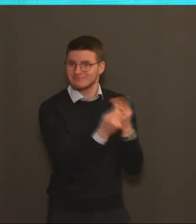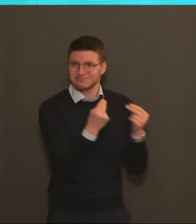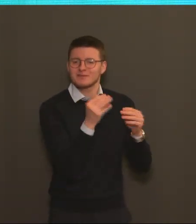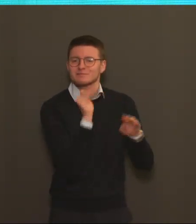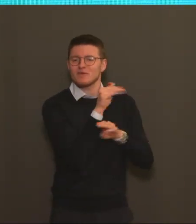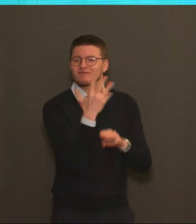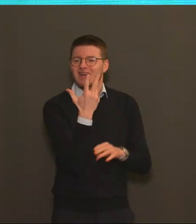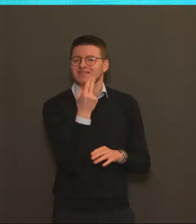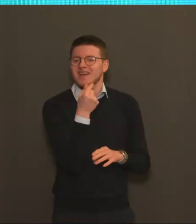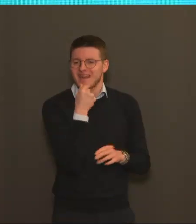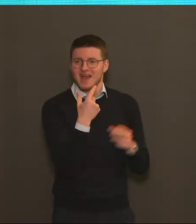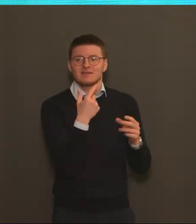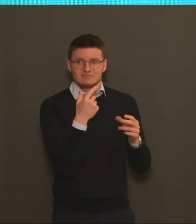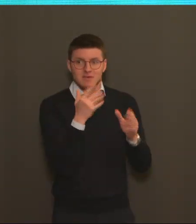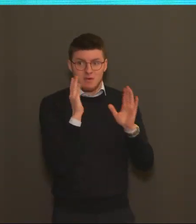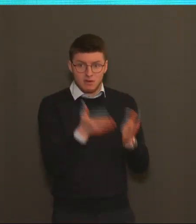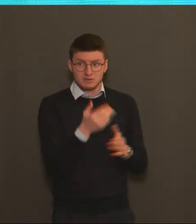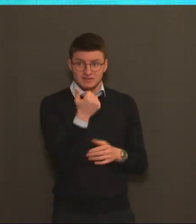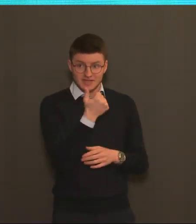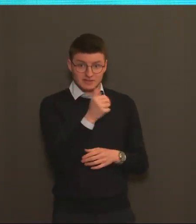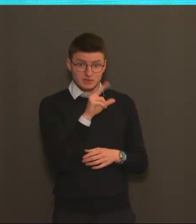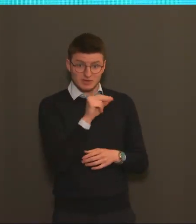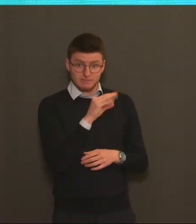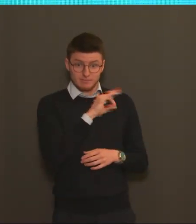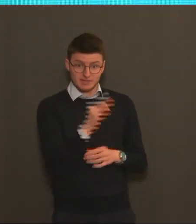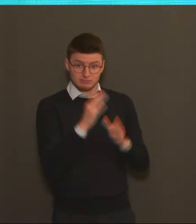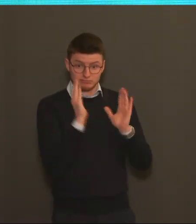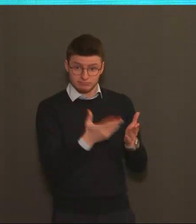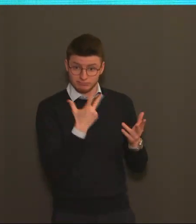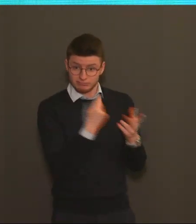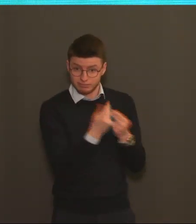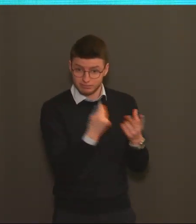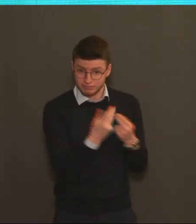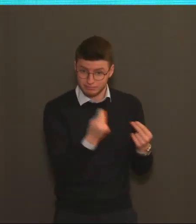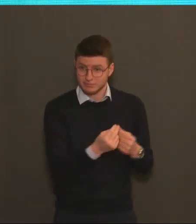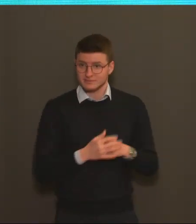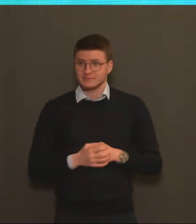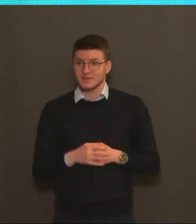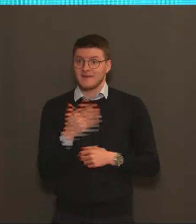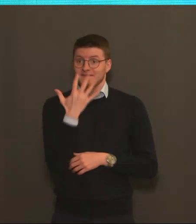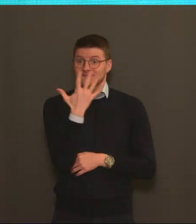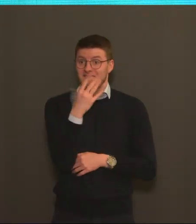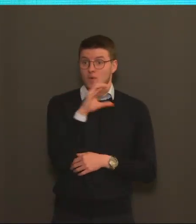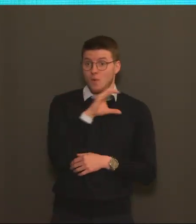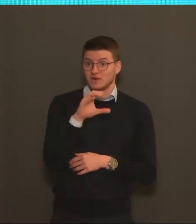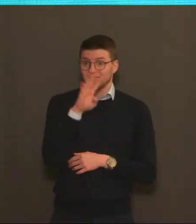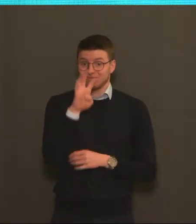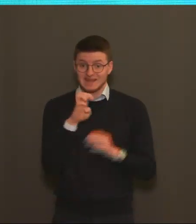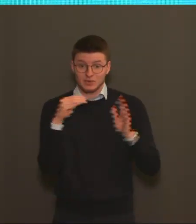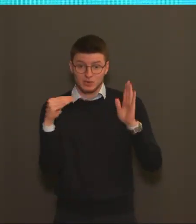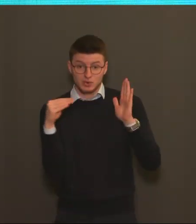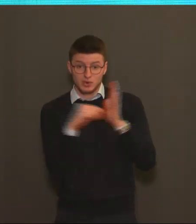dan 540.000 mensen, of 4,7% van alle Belgen, hebben reeds een eerste